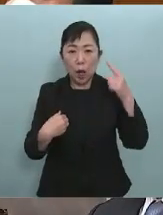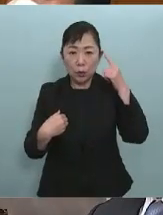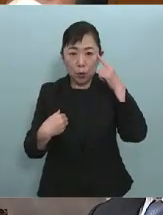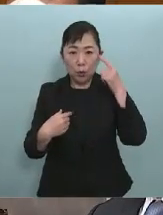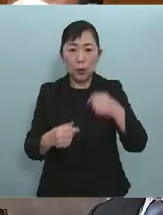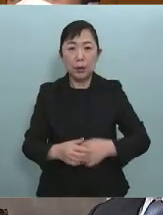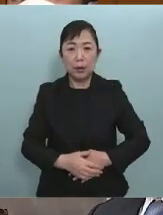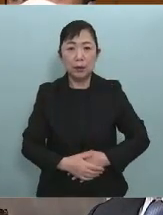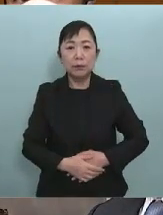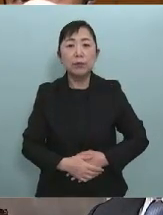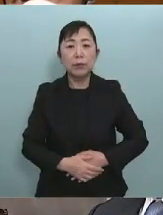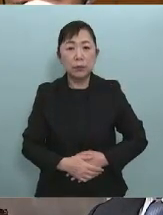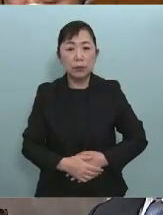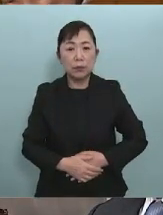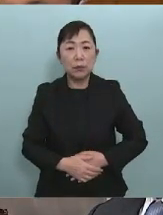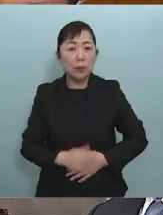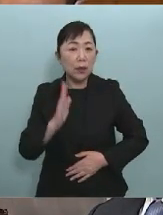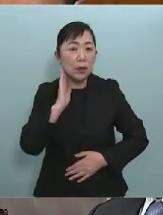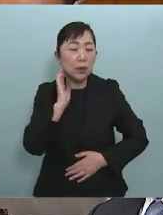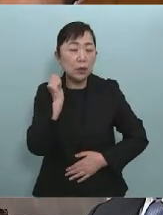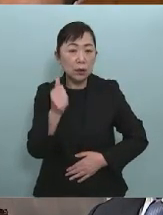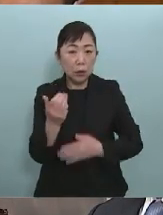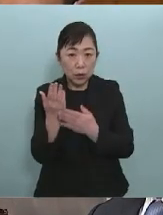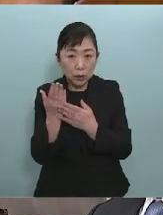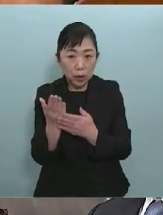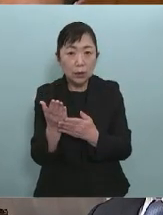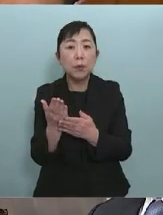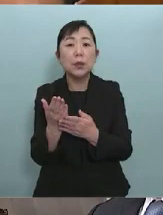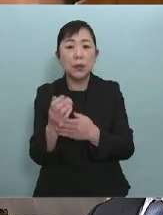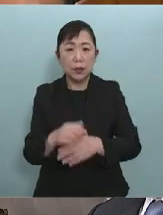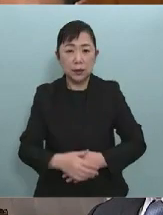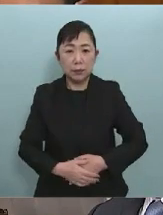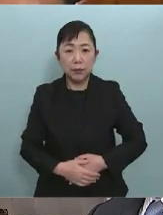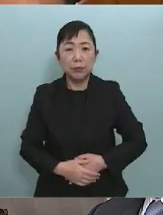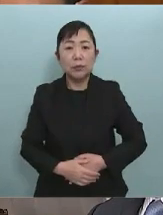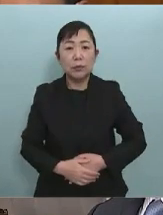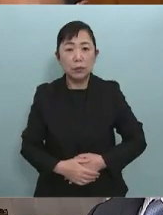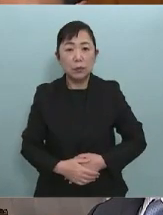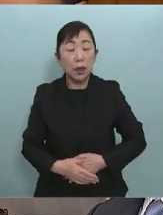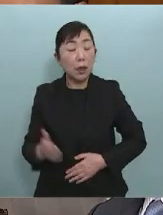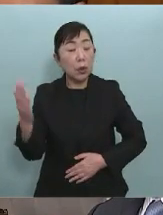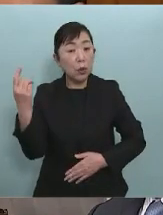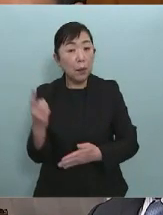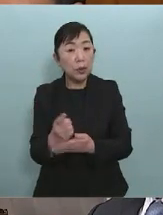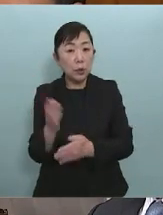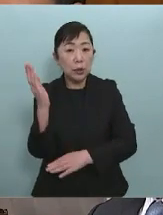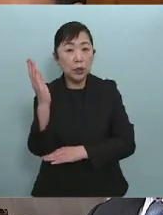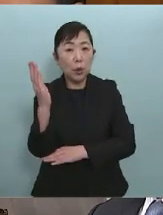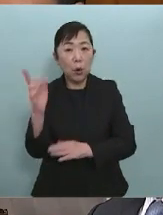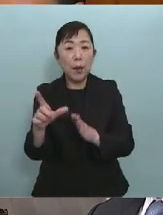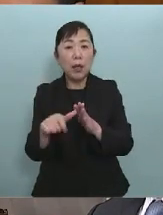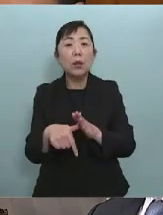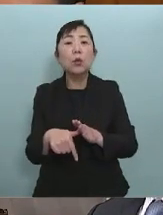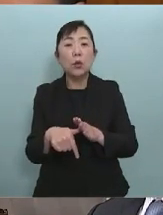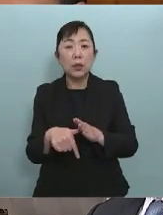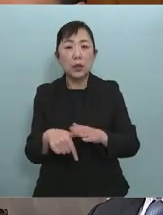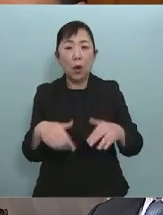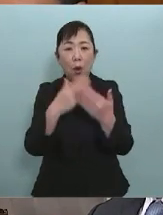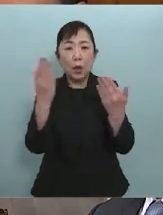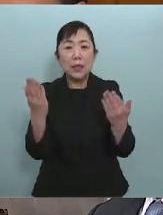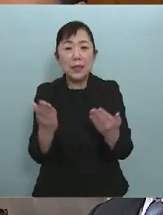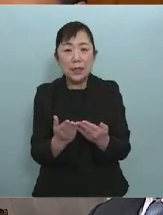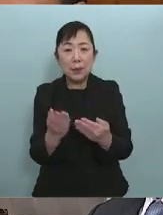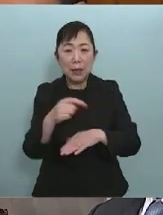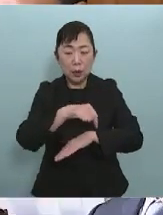か岸田総理にお尋ねします少なくとも初心表明で述べられている政策の全てについ